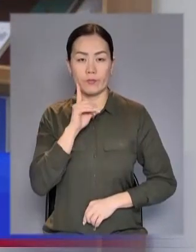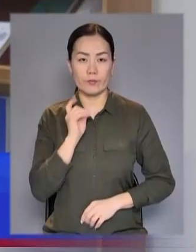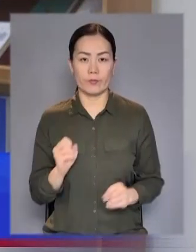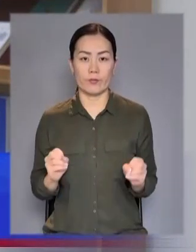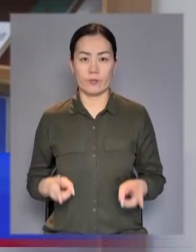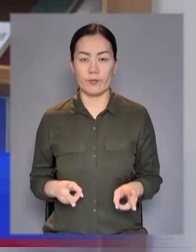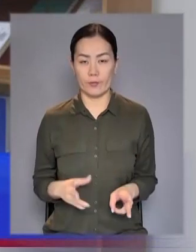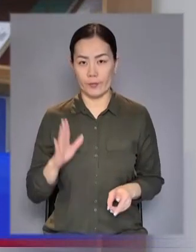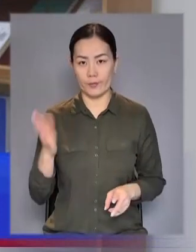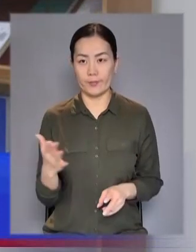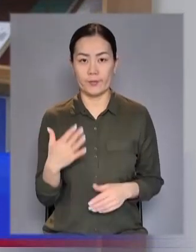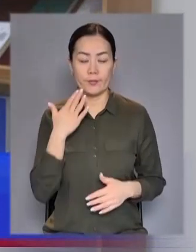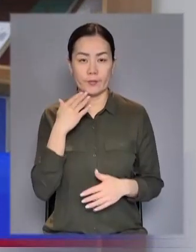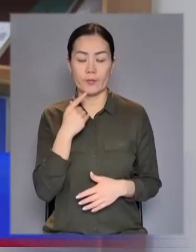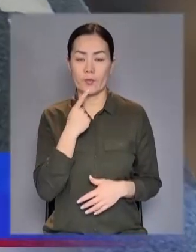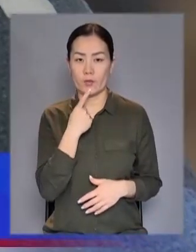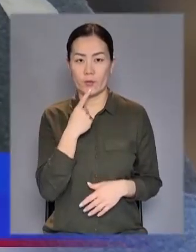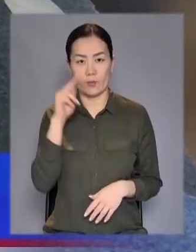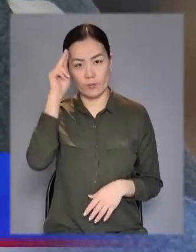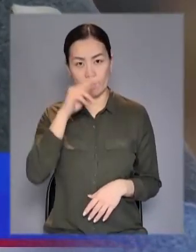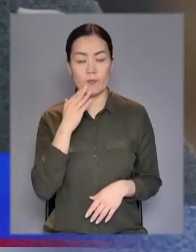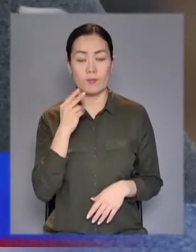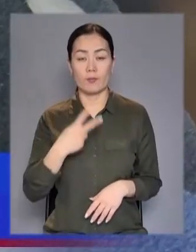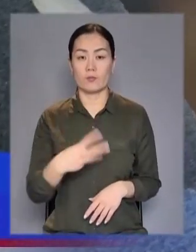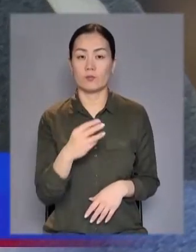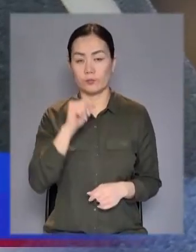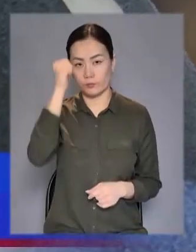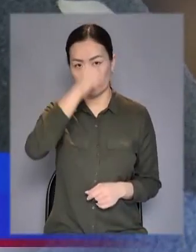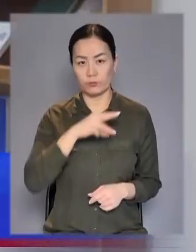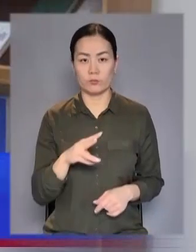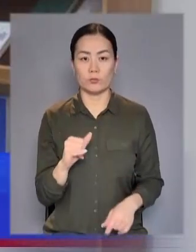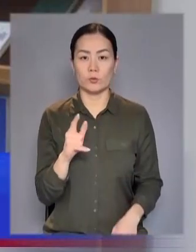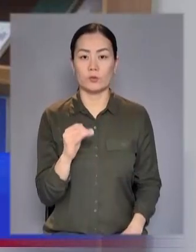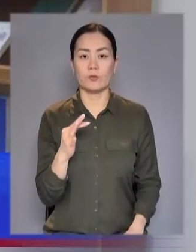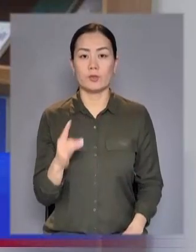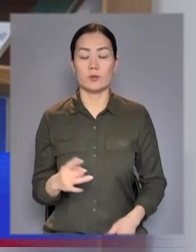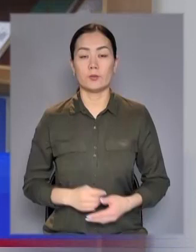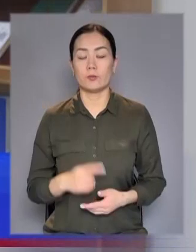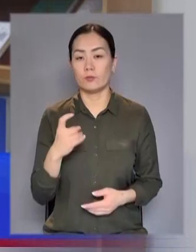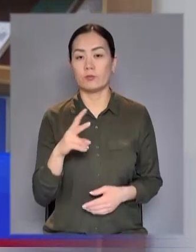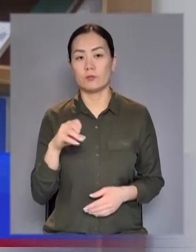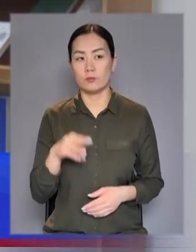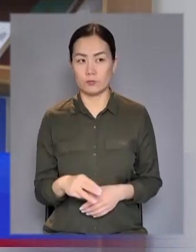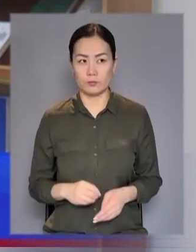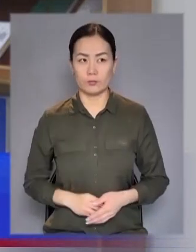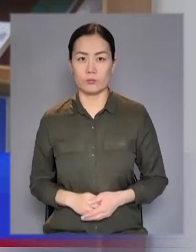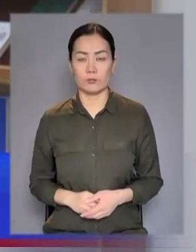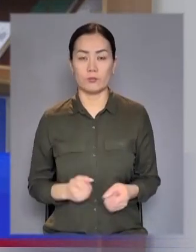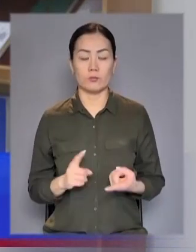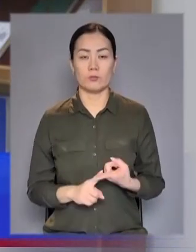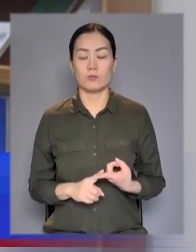жасөспірімдерге арналған, жеңіл тілде жазылған. 23-ші жылы бізде Мұзафар Әлімбаев атамыздың 100 жылдық